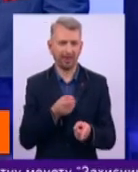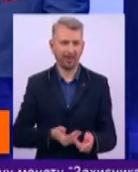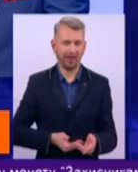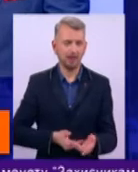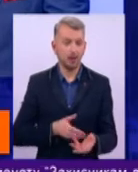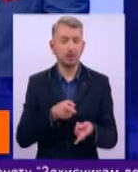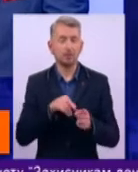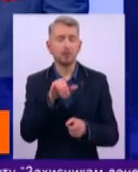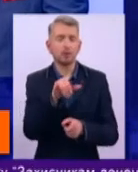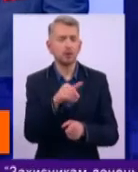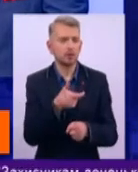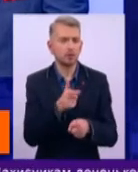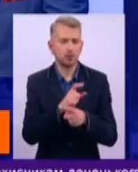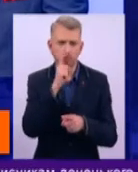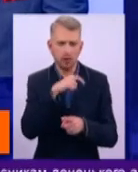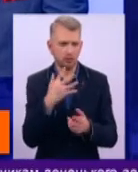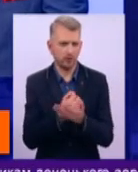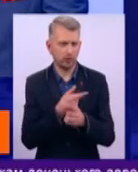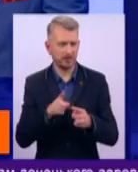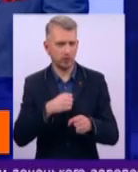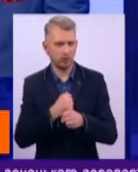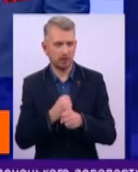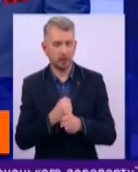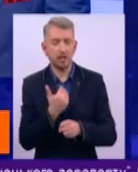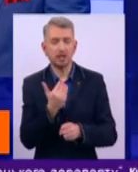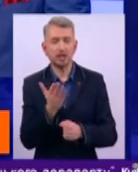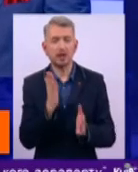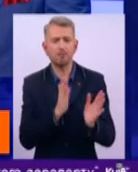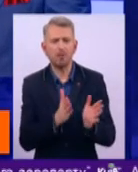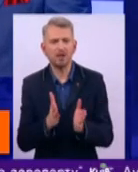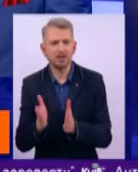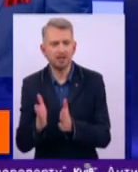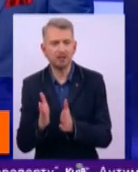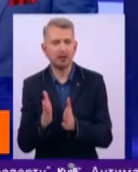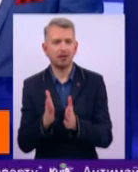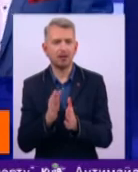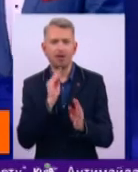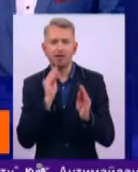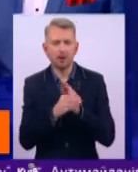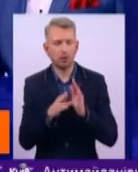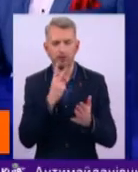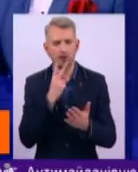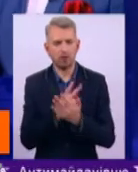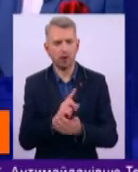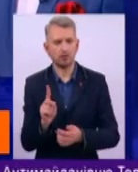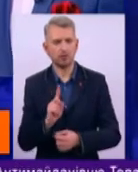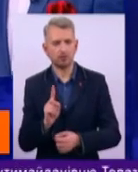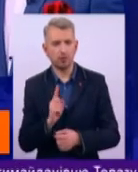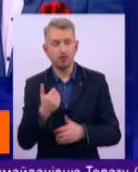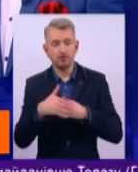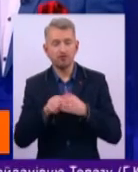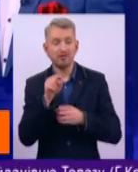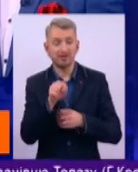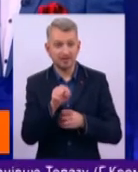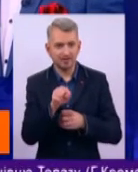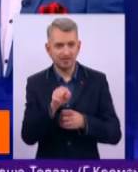дуже погано виходить це робити, якраз їхня поведінка неприховано показує, що вже цей